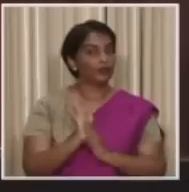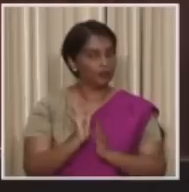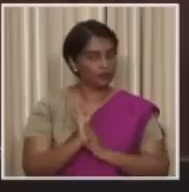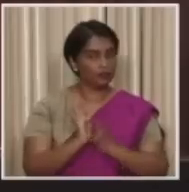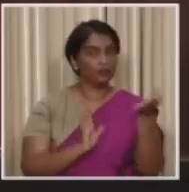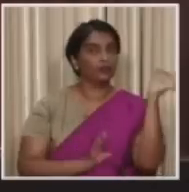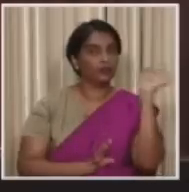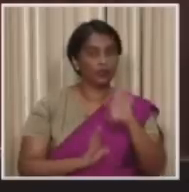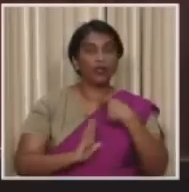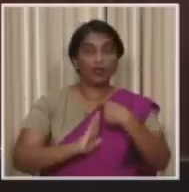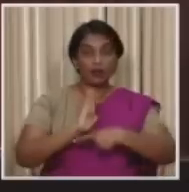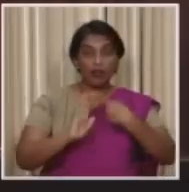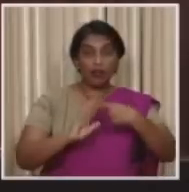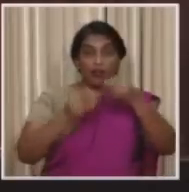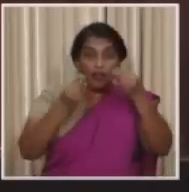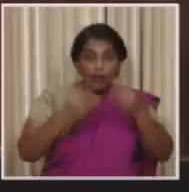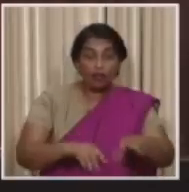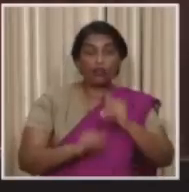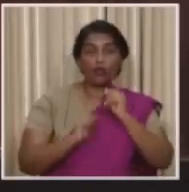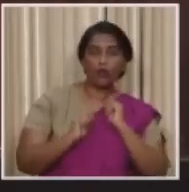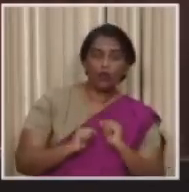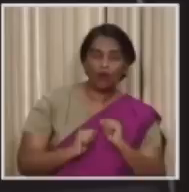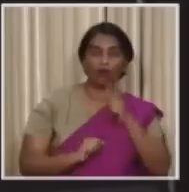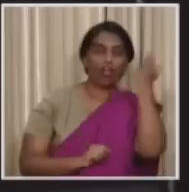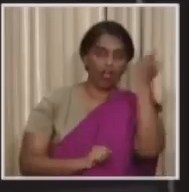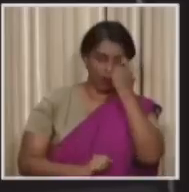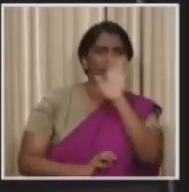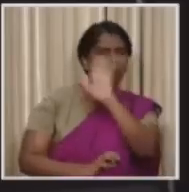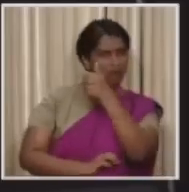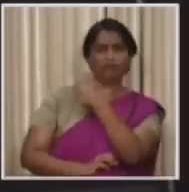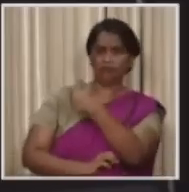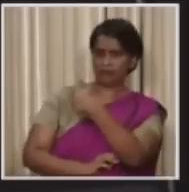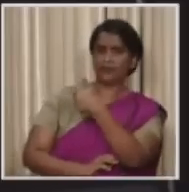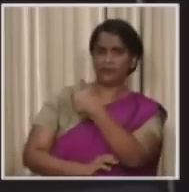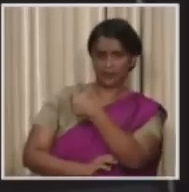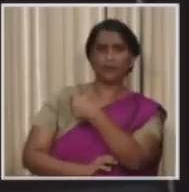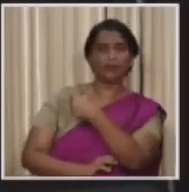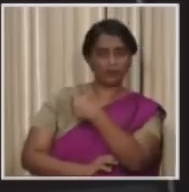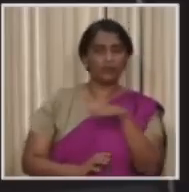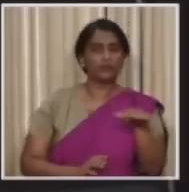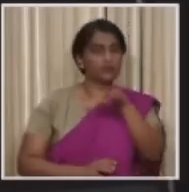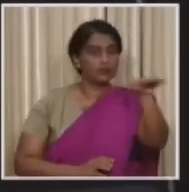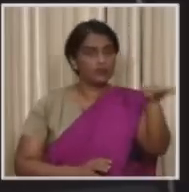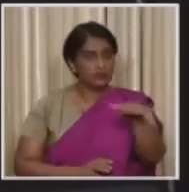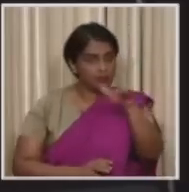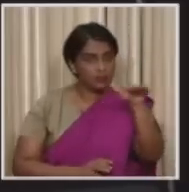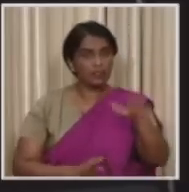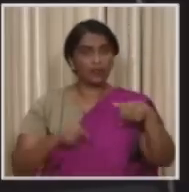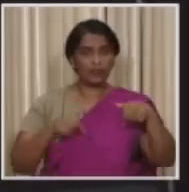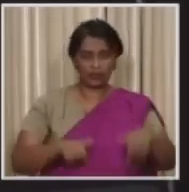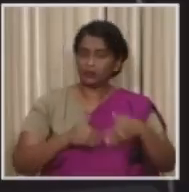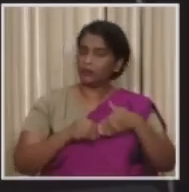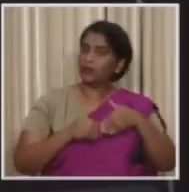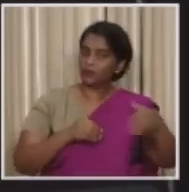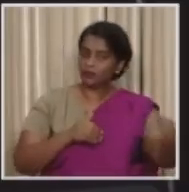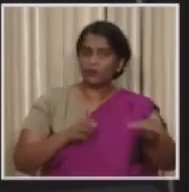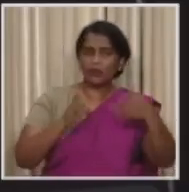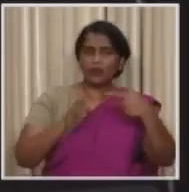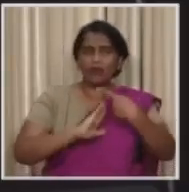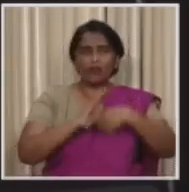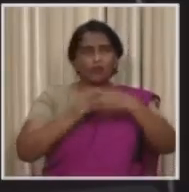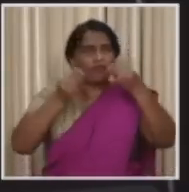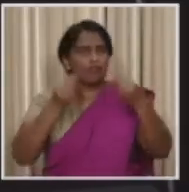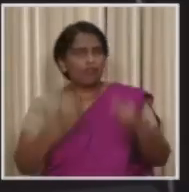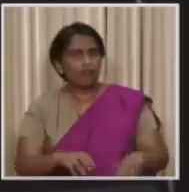කරලා තිබෙන්නේ රට බංකොලොත් වීම පිළිබඳව හොයන්නේ. ඒක බොහොම හොඳයි ගරු කතානායකතුමා. ඔබේ සමාජය විසින් රට විසින් මේ වෙනකොට මේ බංකොලොත්